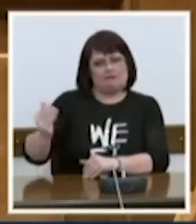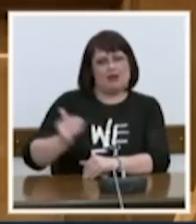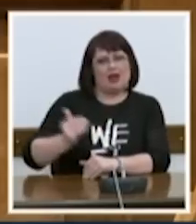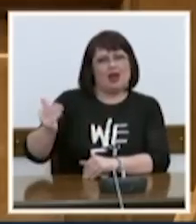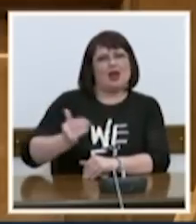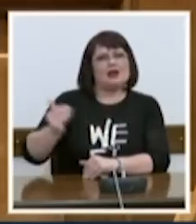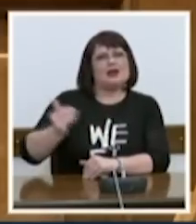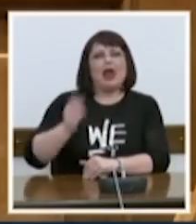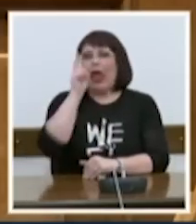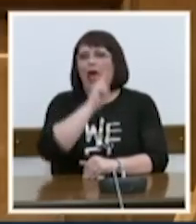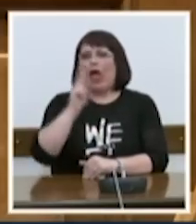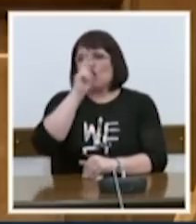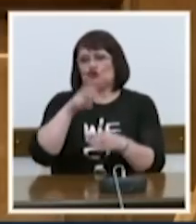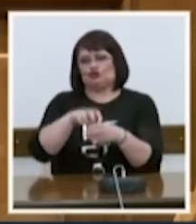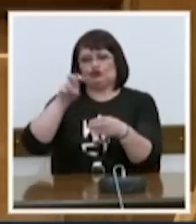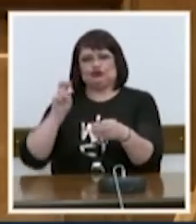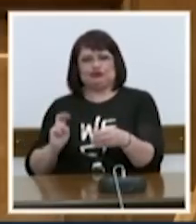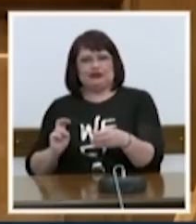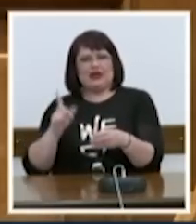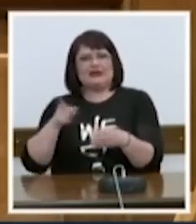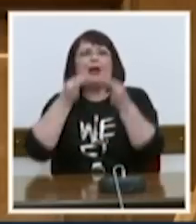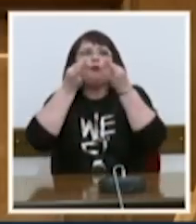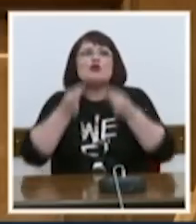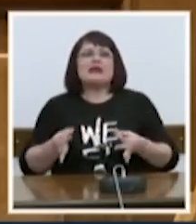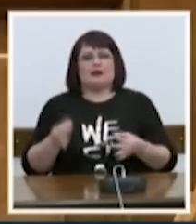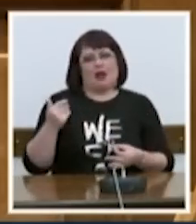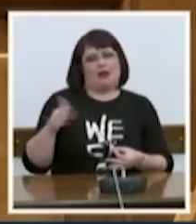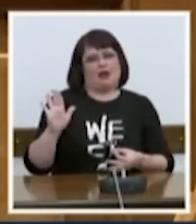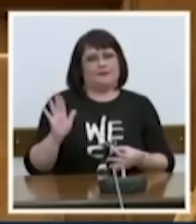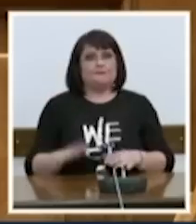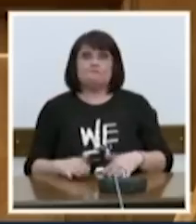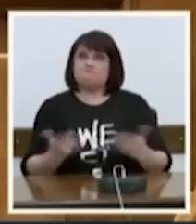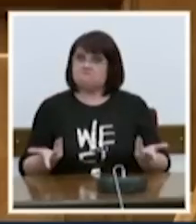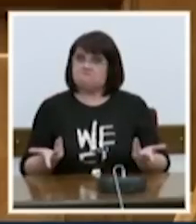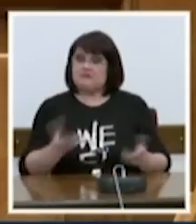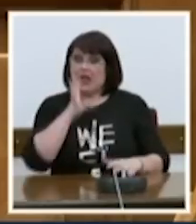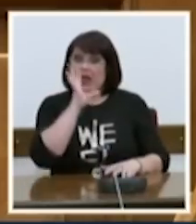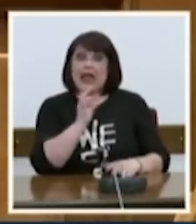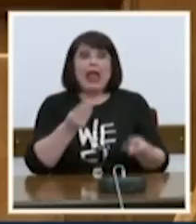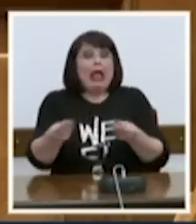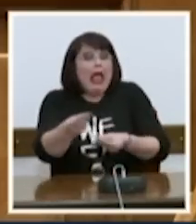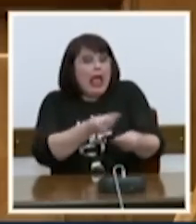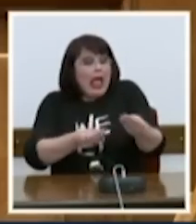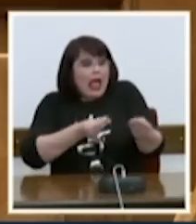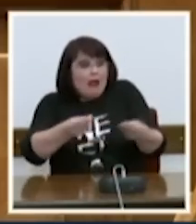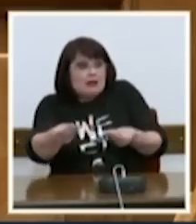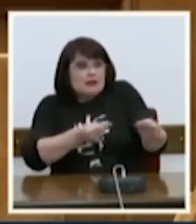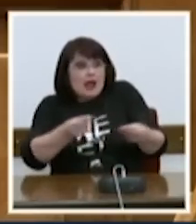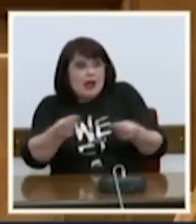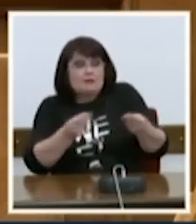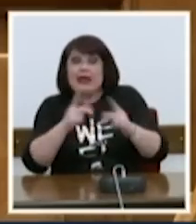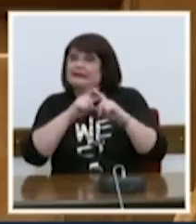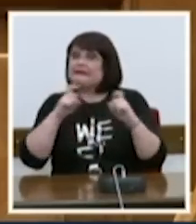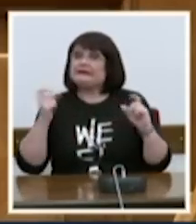της Ρωσίας και φυσικά από την Κίνα. Αλήθεια, με τι ανταλλάγματα θα γίνει κάτι τέτοιο, όταν